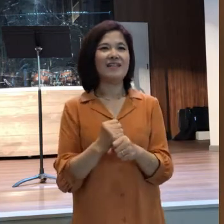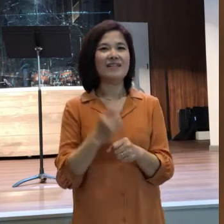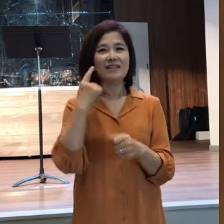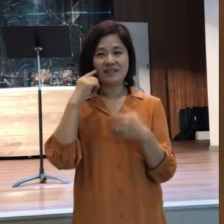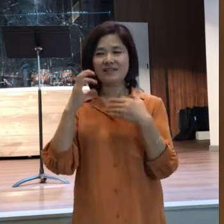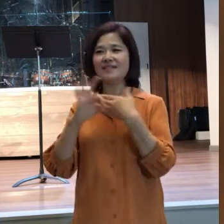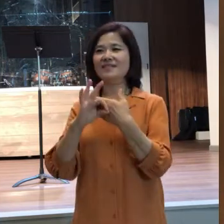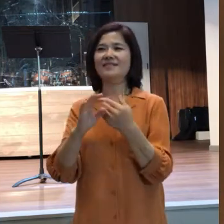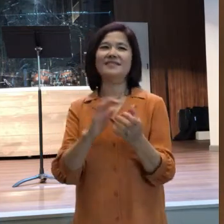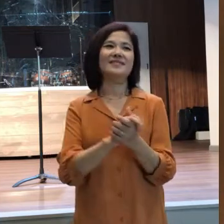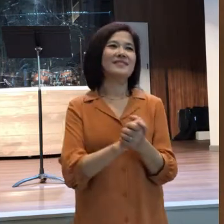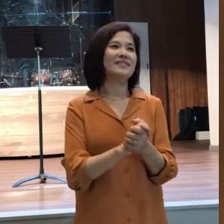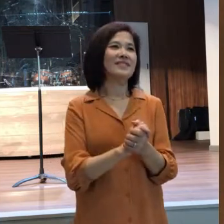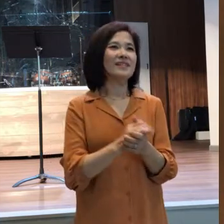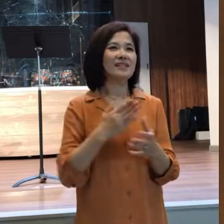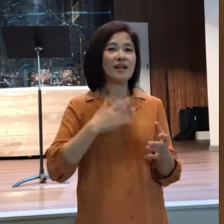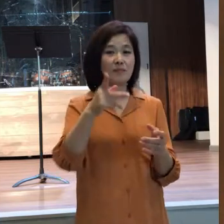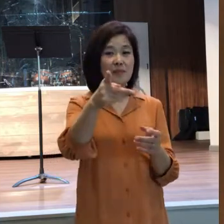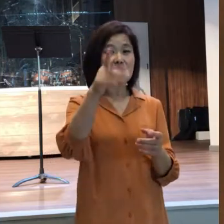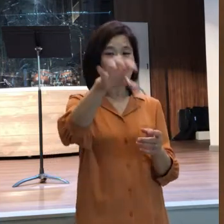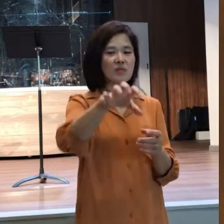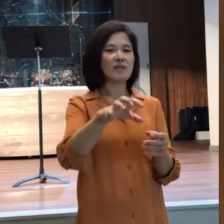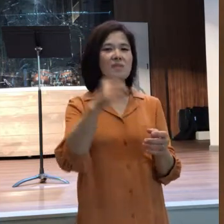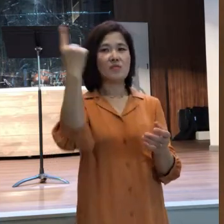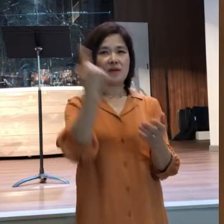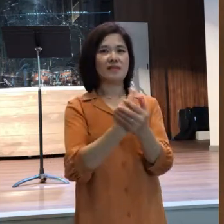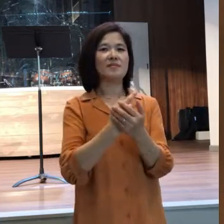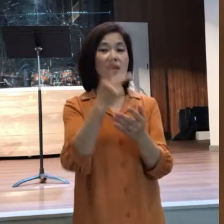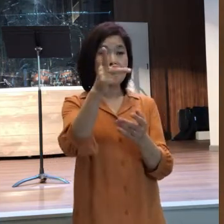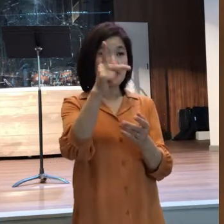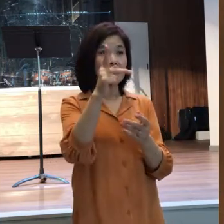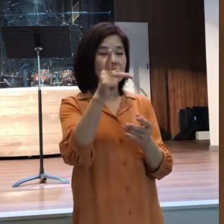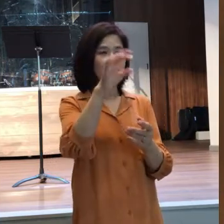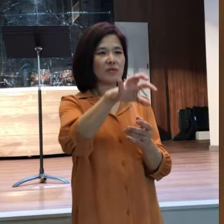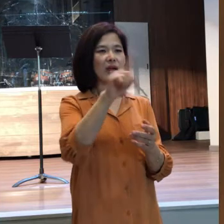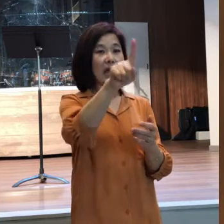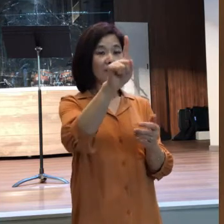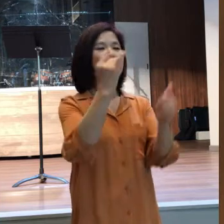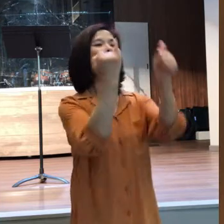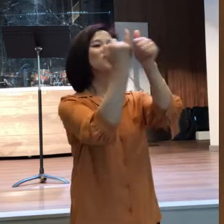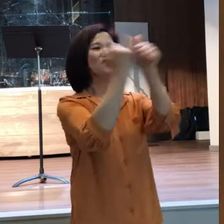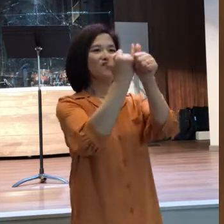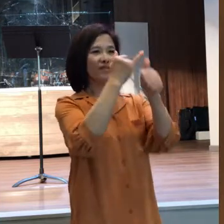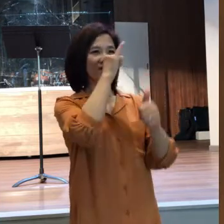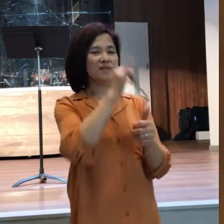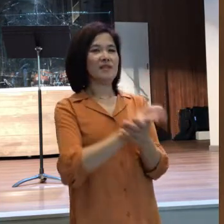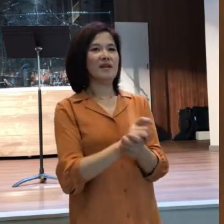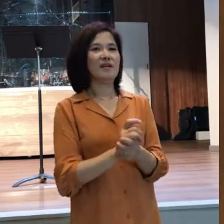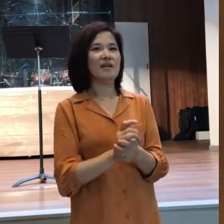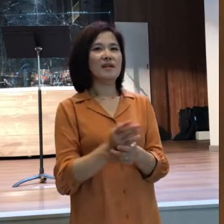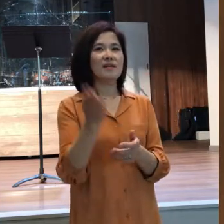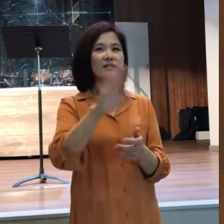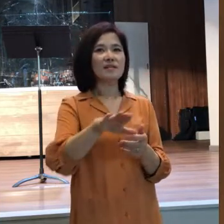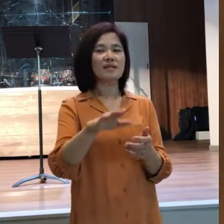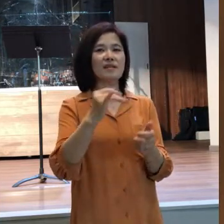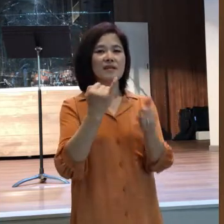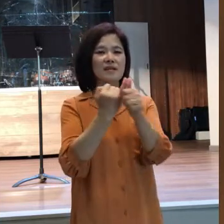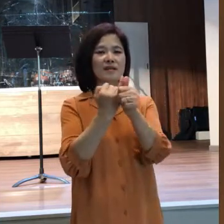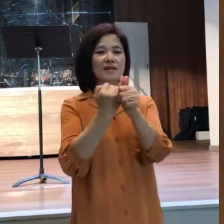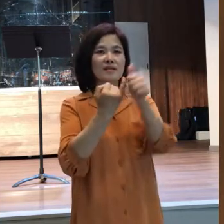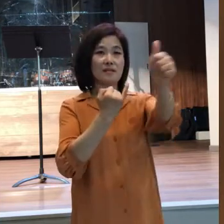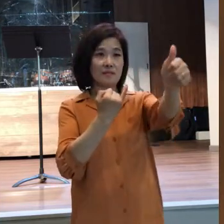예를 들겠습니다. 제가 필라델피아에 왔으니까 필라델피아에 한 부부가 있다 그래요. 근데 그